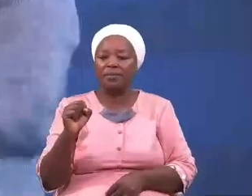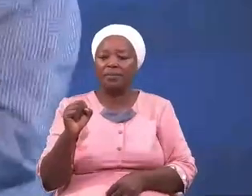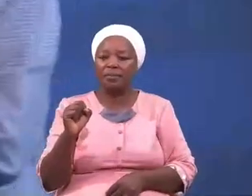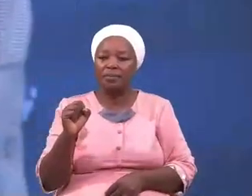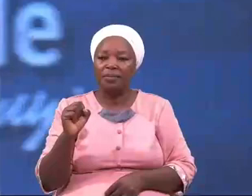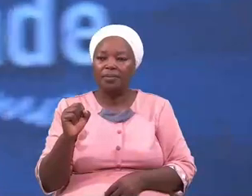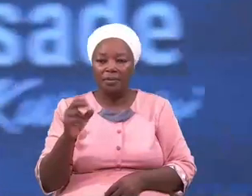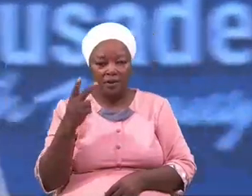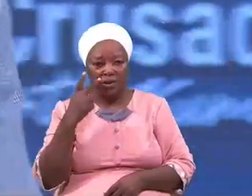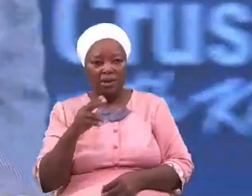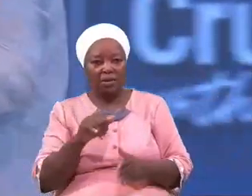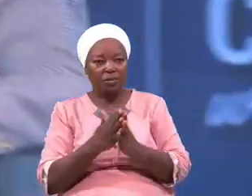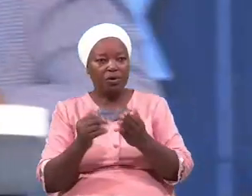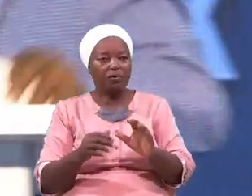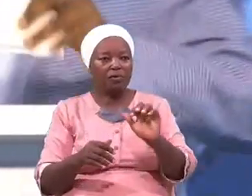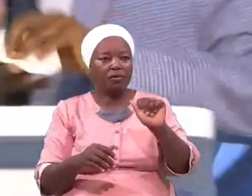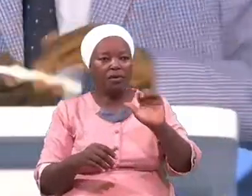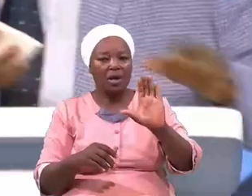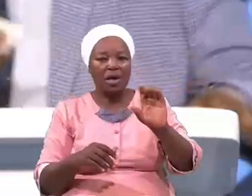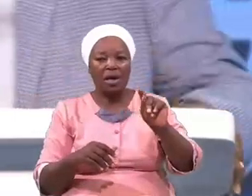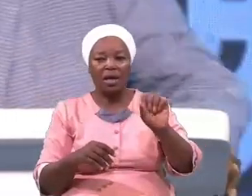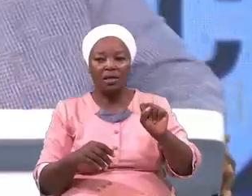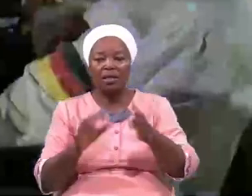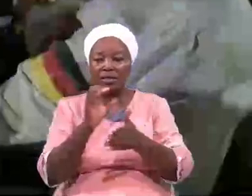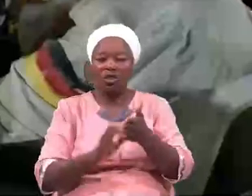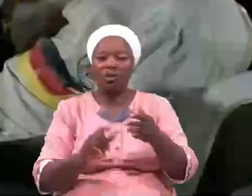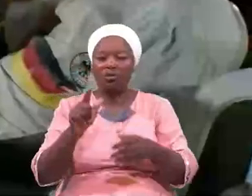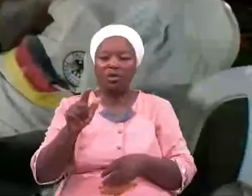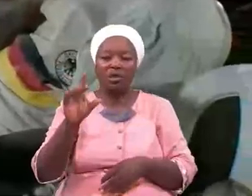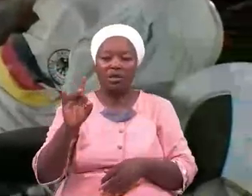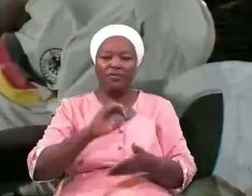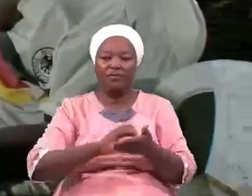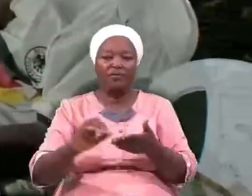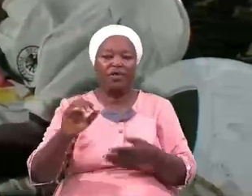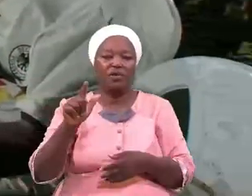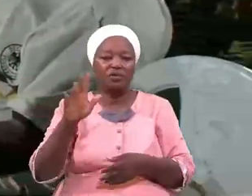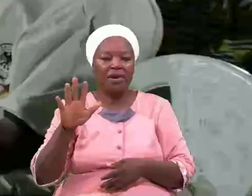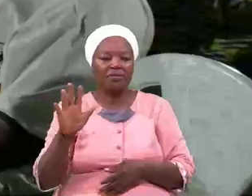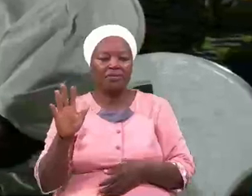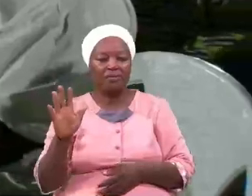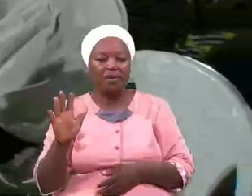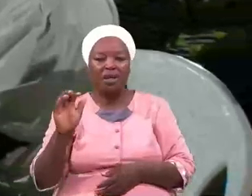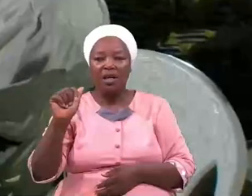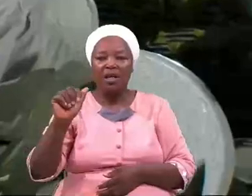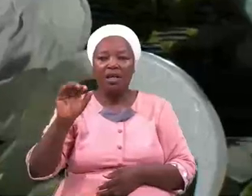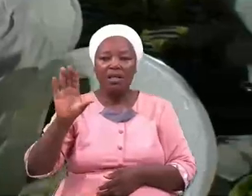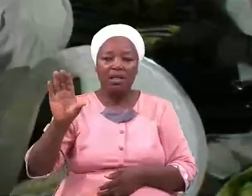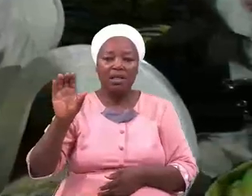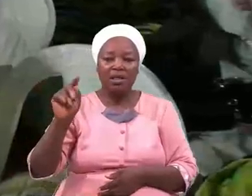promesses. Voyons Actes 27, 25.